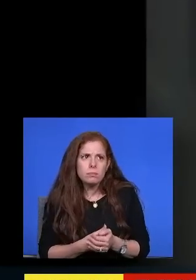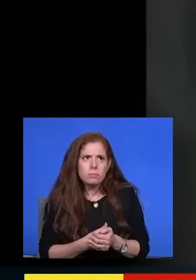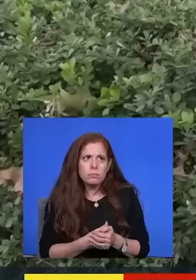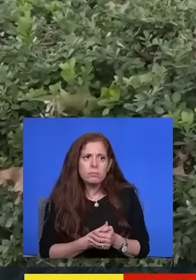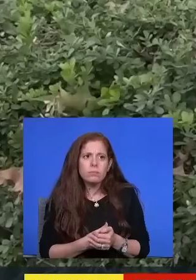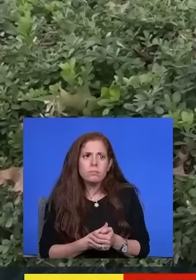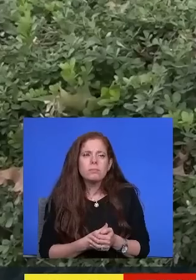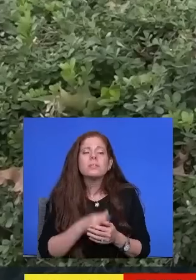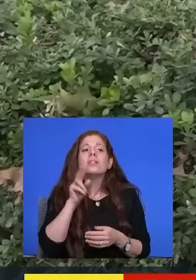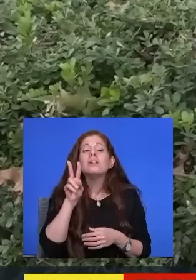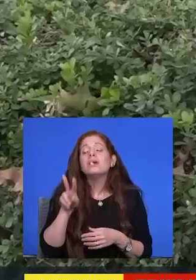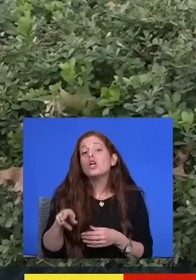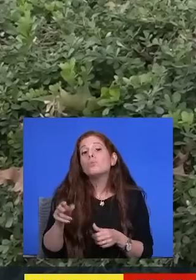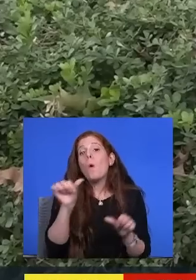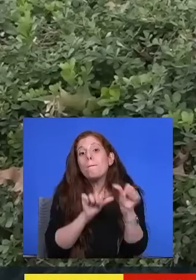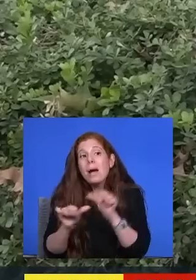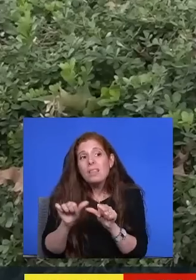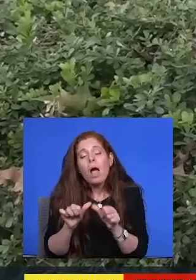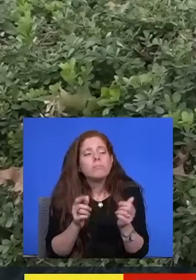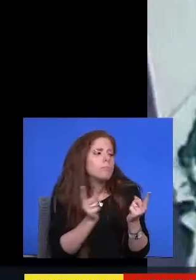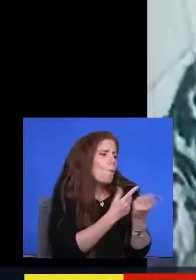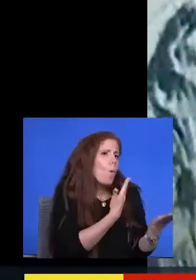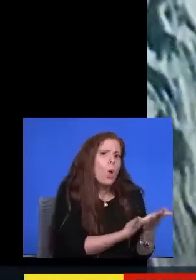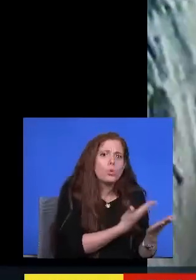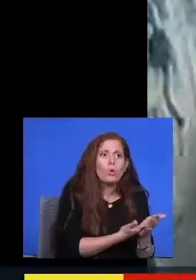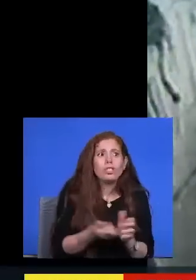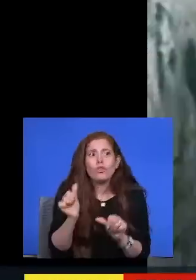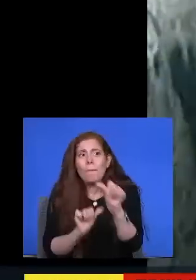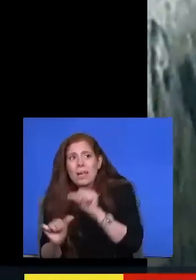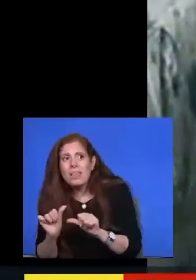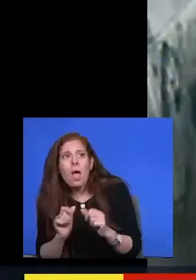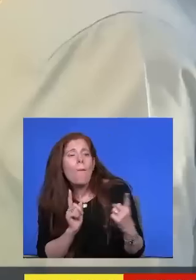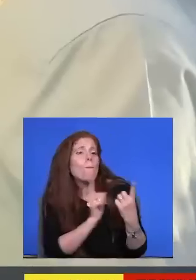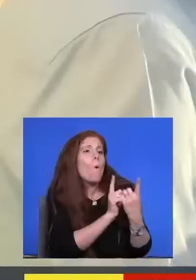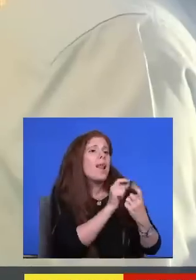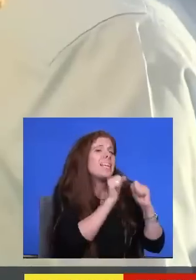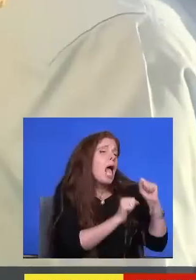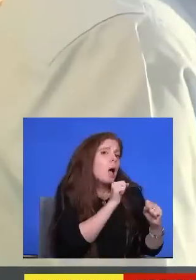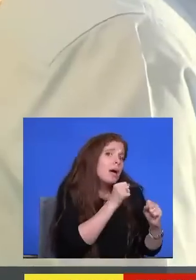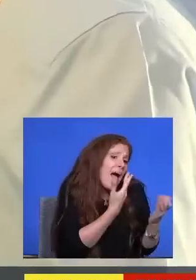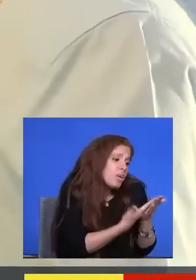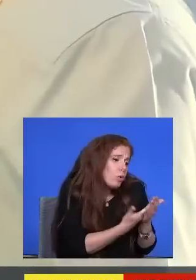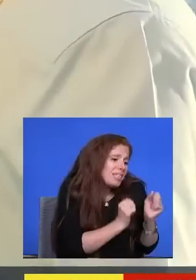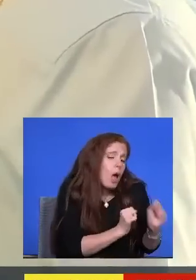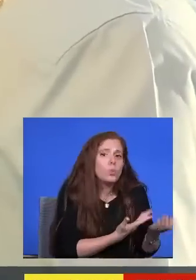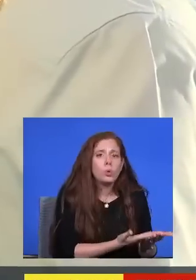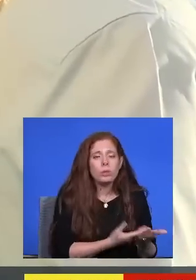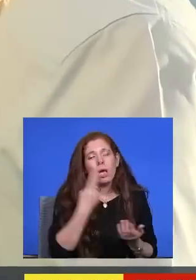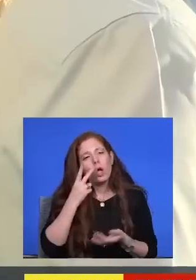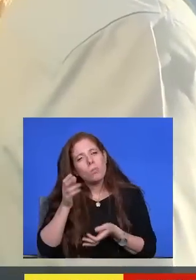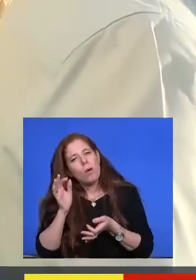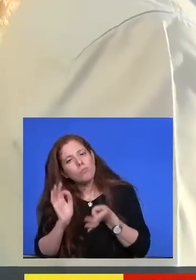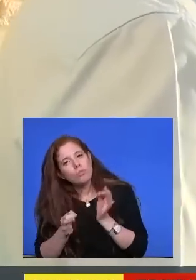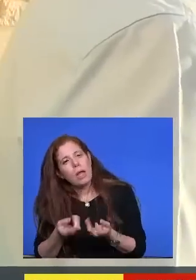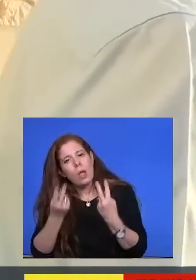יש פה מדע מול הודעות. יש פה מדע מול ראיות התנהגותיות. ראינו במשפט החוזר את היחסים הלא